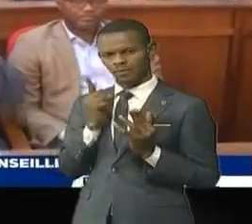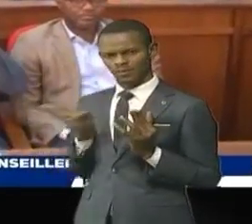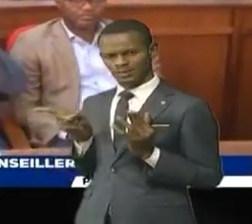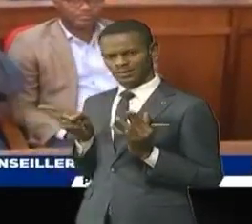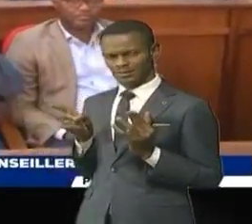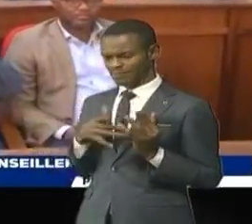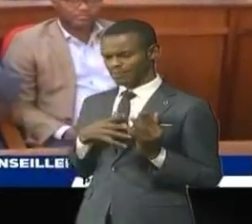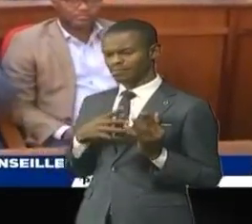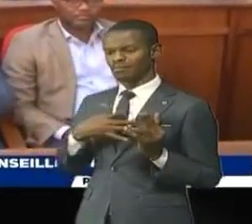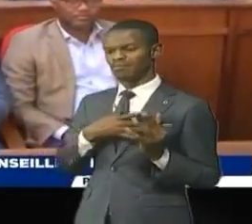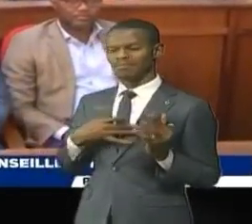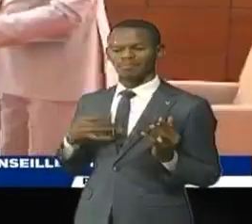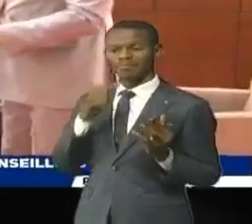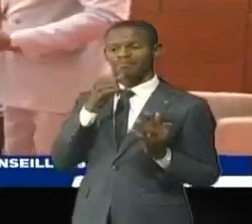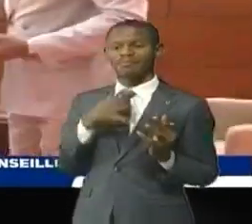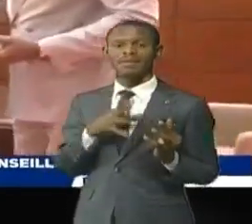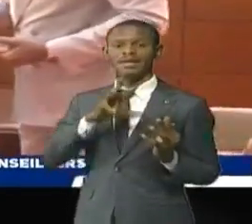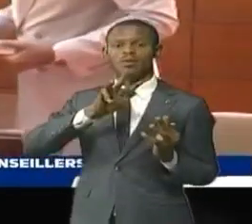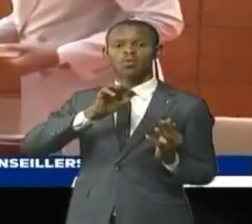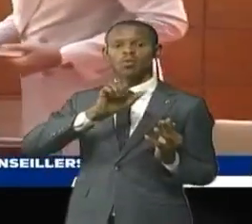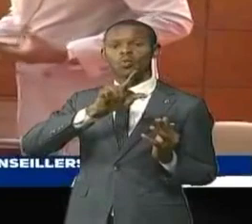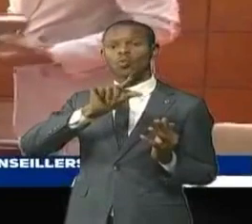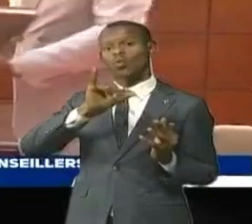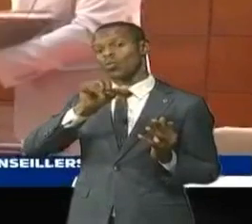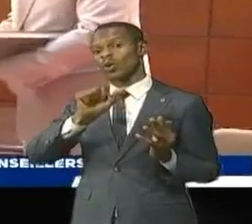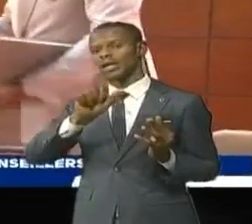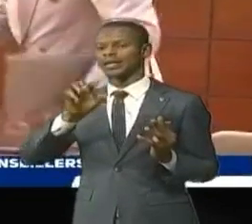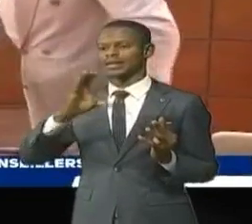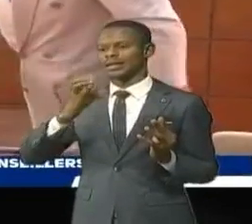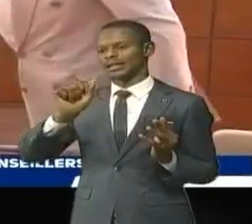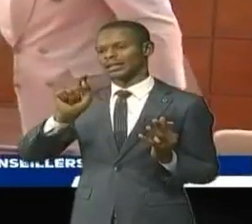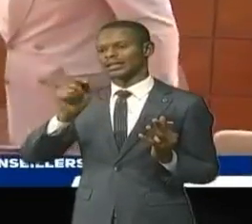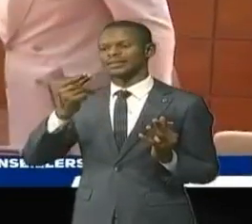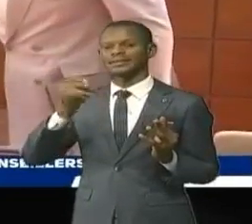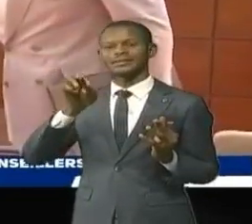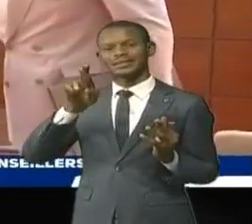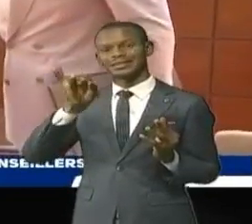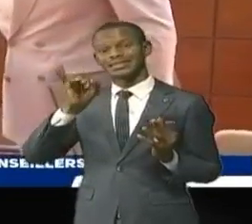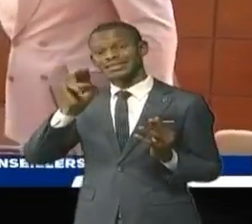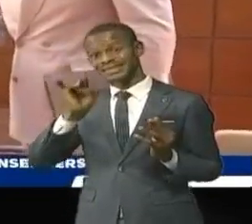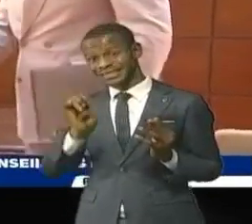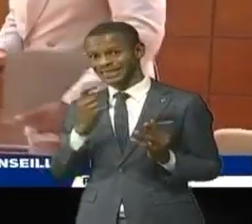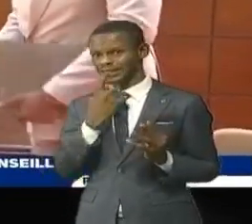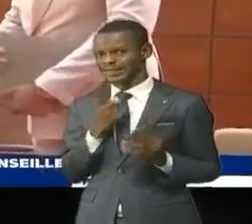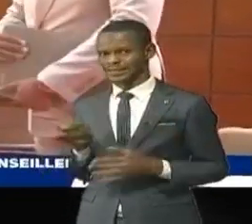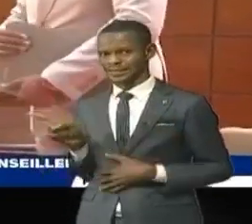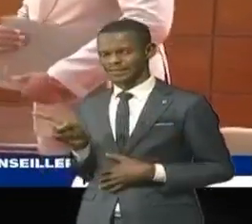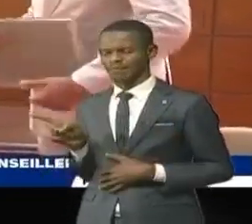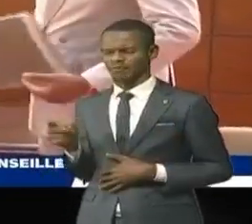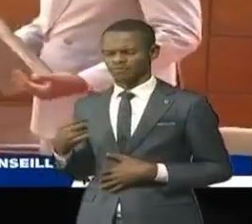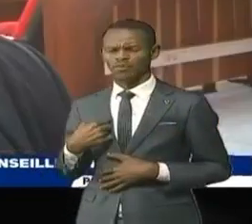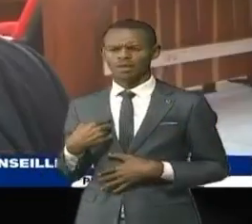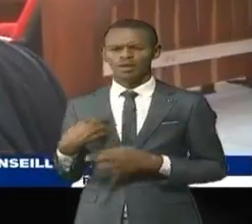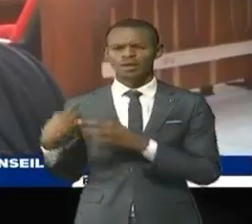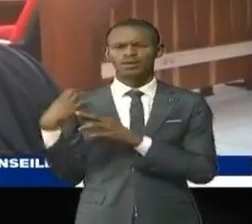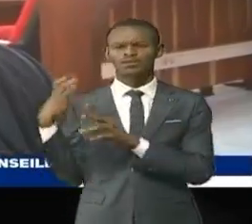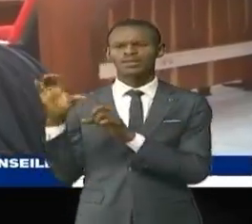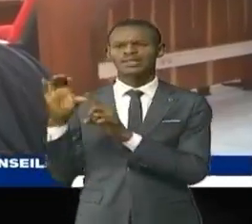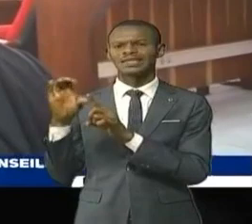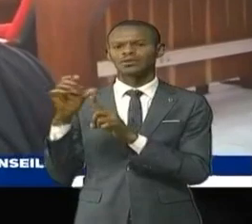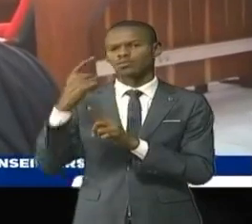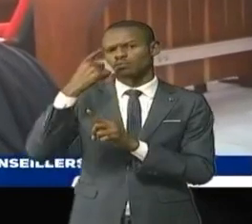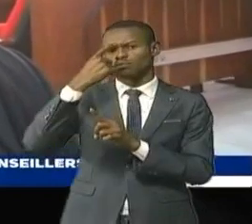les commandes des questions diplomatiques au sein du cabinet. Représenter le Congo dans la diplomatie, c'est quelque